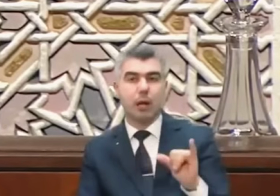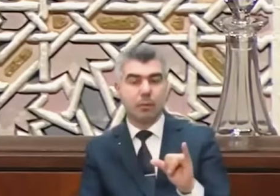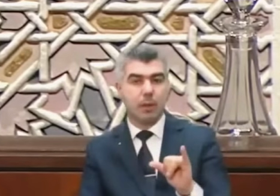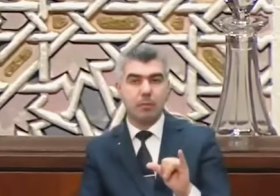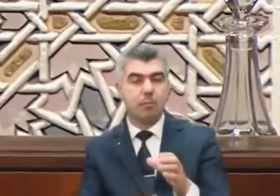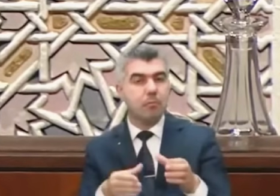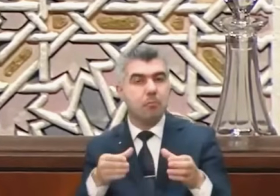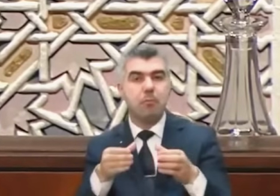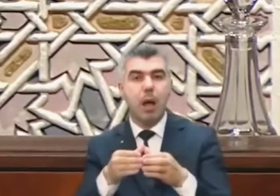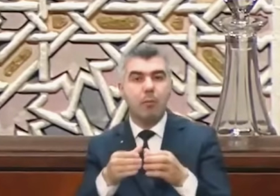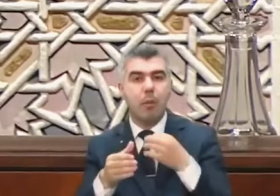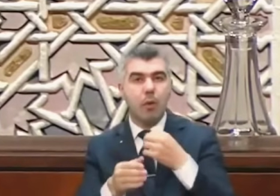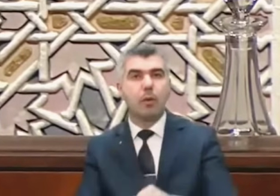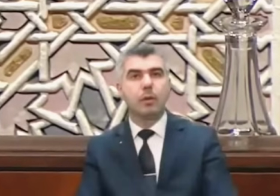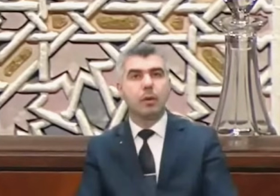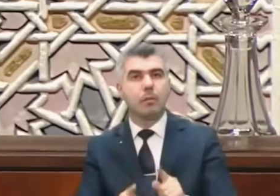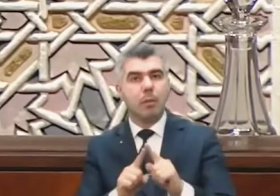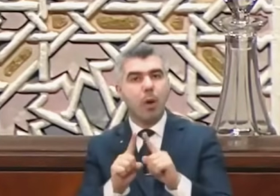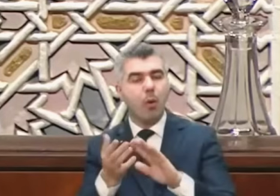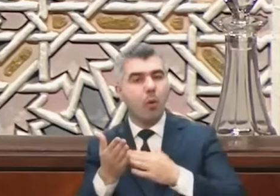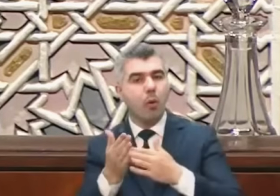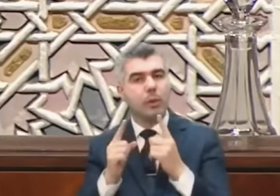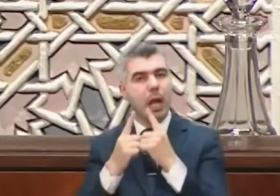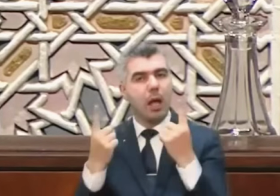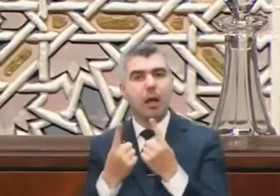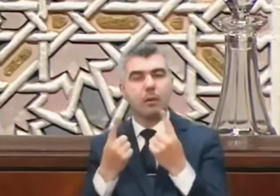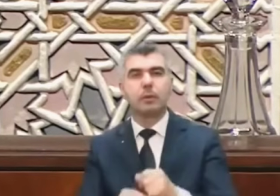ديالك شي انتقاد، قول شي حاجه عامه.